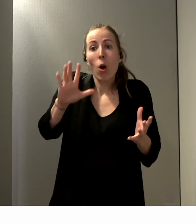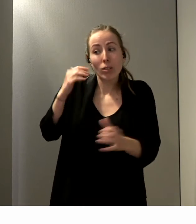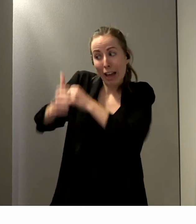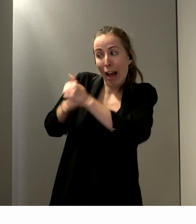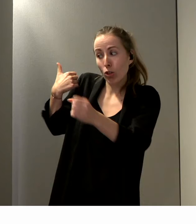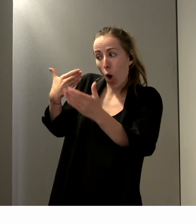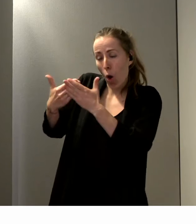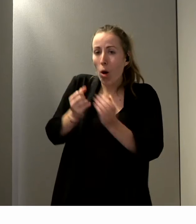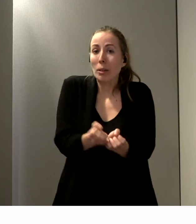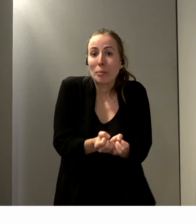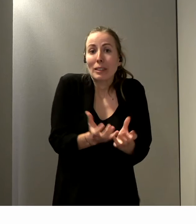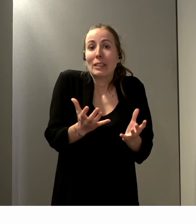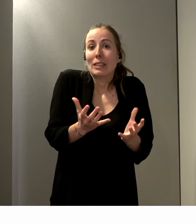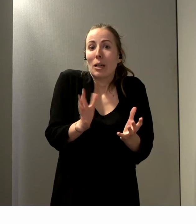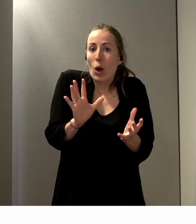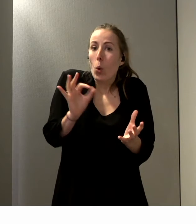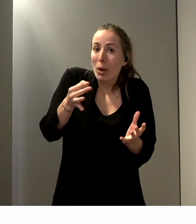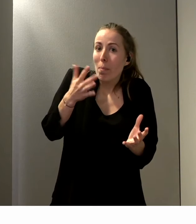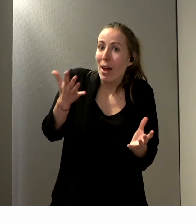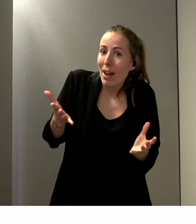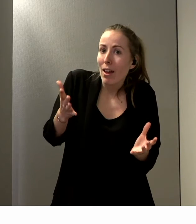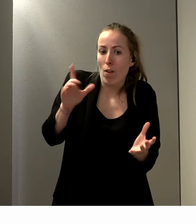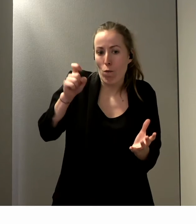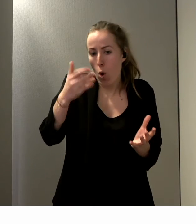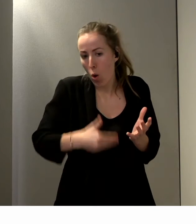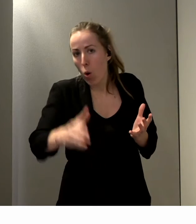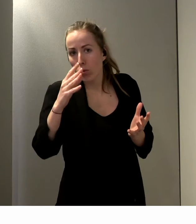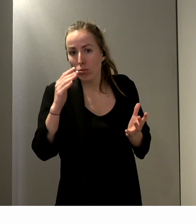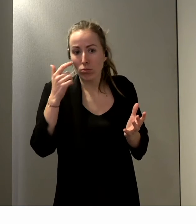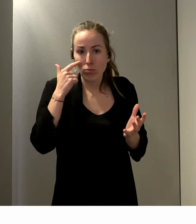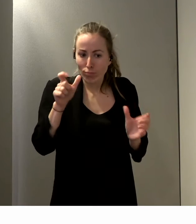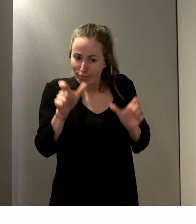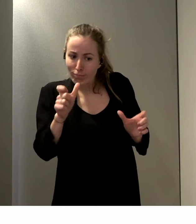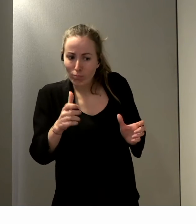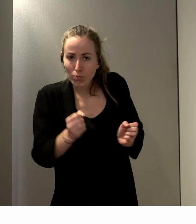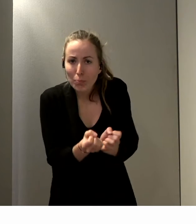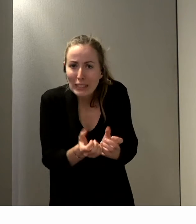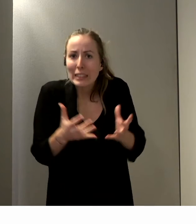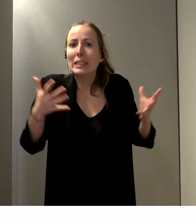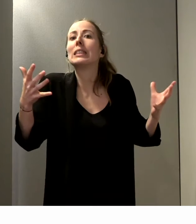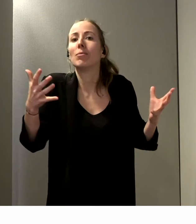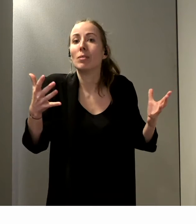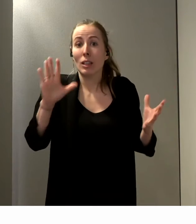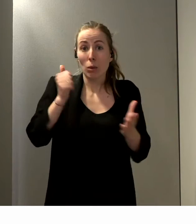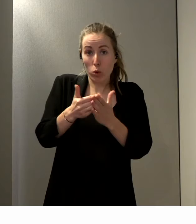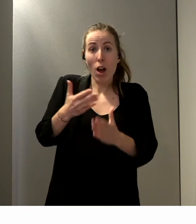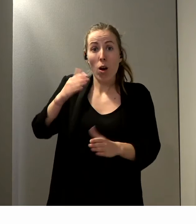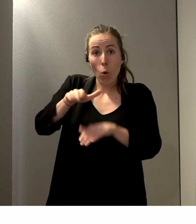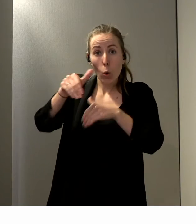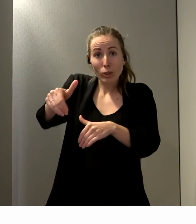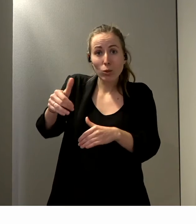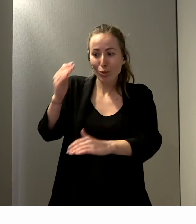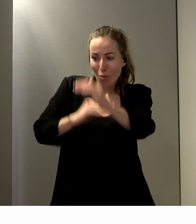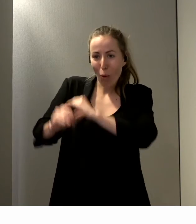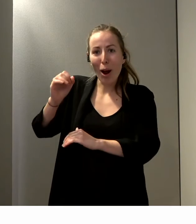positives, mais qui méritent et qui nécessitent absolument d'être confirmées. Et c'est pour ça qu'on continue d'investir en fait dans Un jeune, une solution. Vous savez, c'est un plan